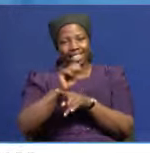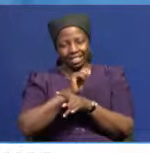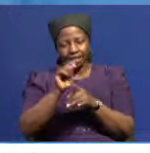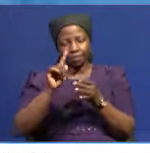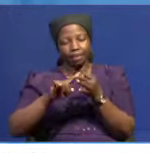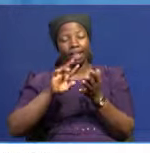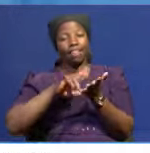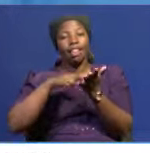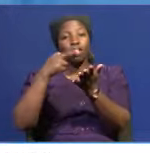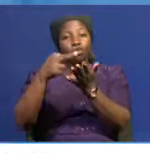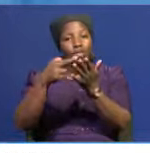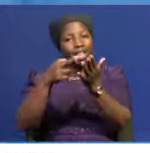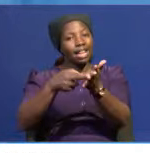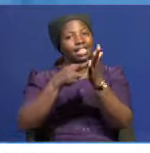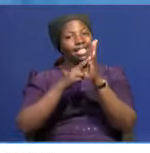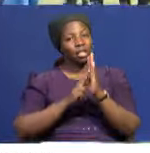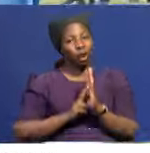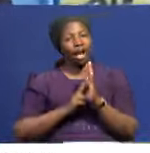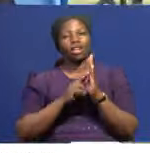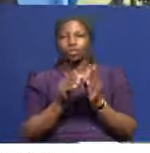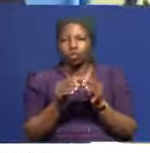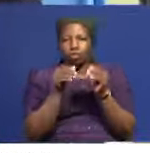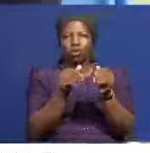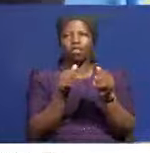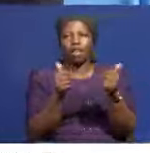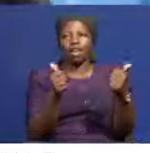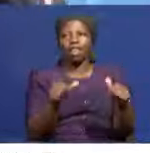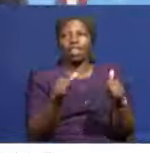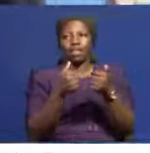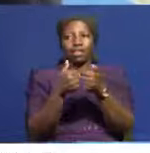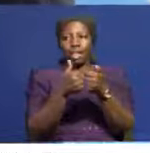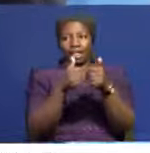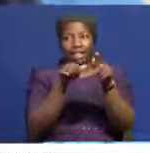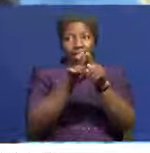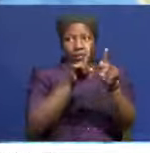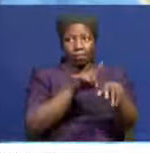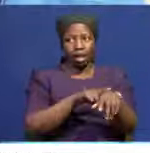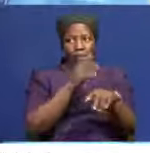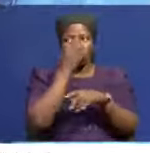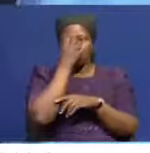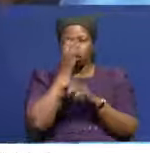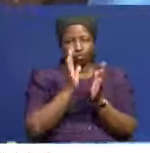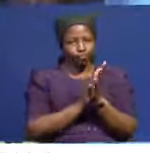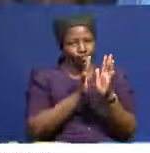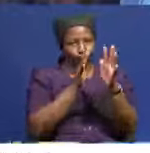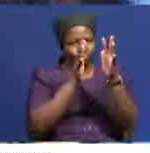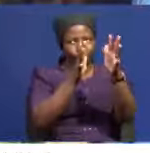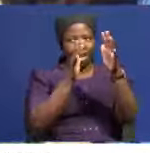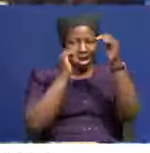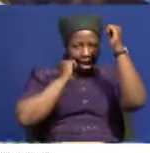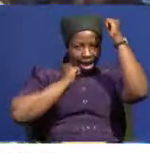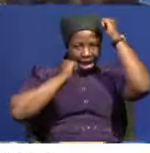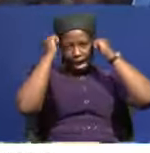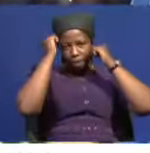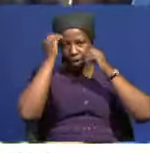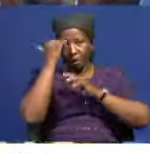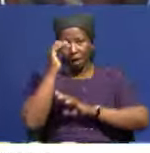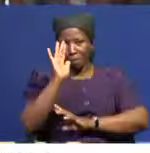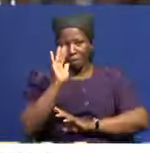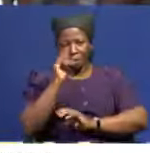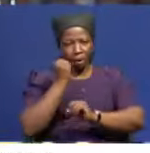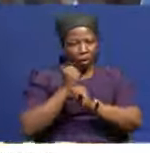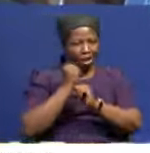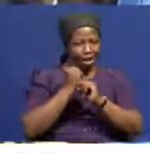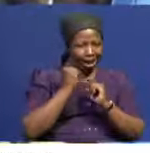to meet any challenge. Ruto wakati huo aliwapongeza wanajeshi kutokana na juhudi zao za kulinda